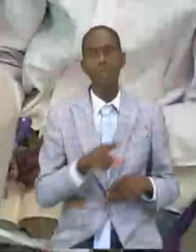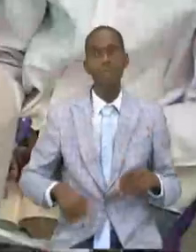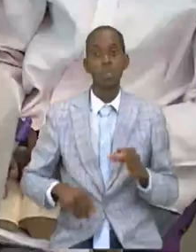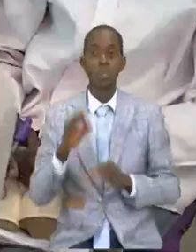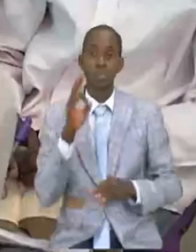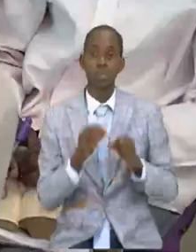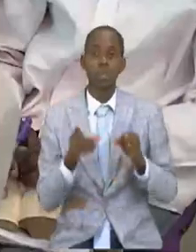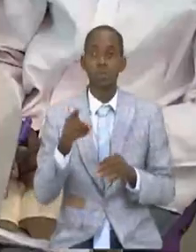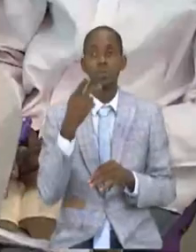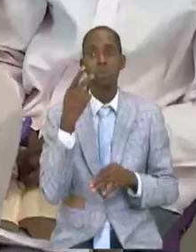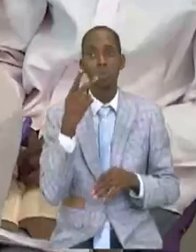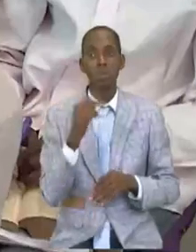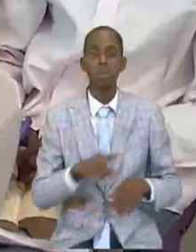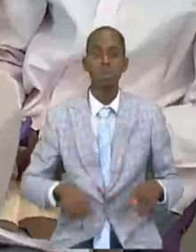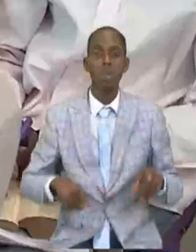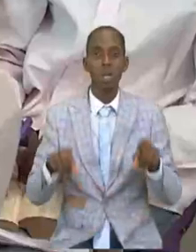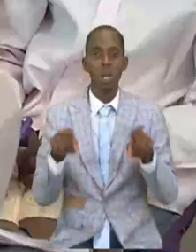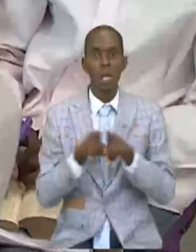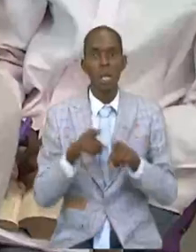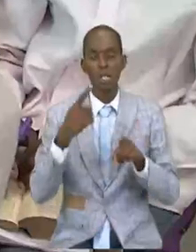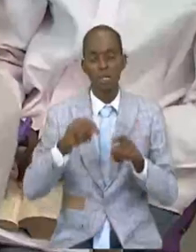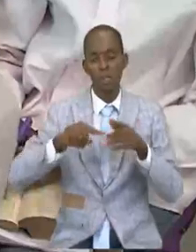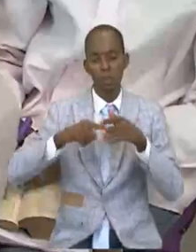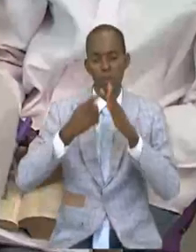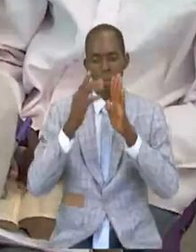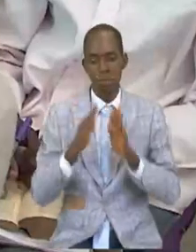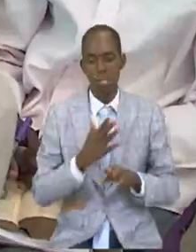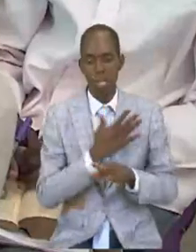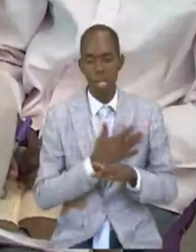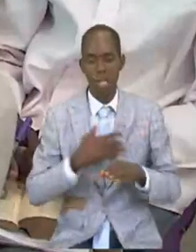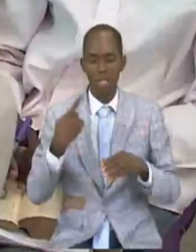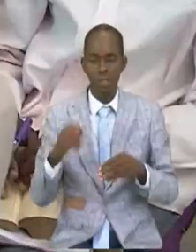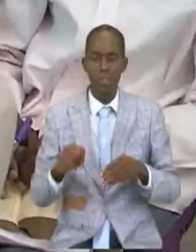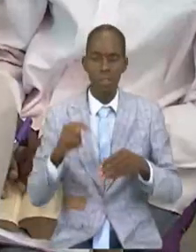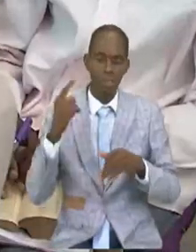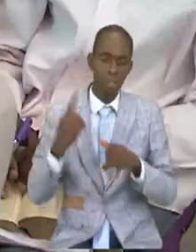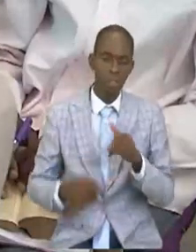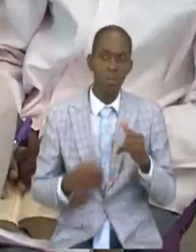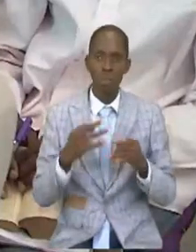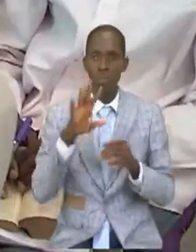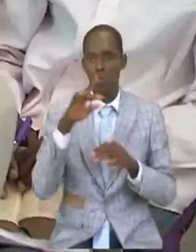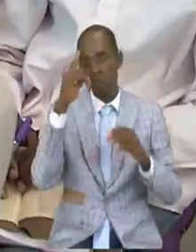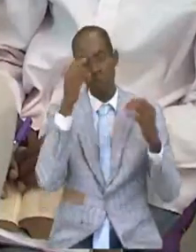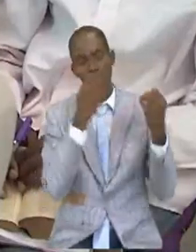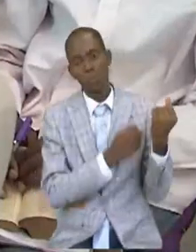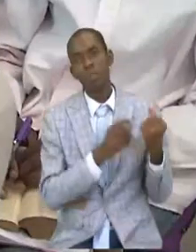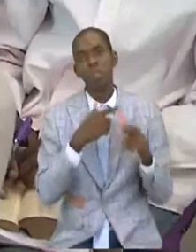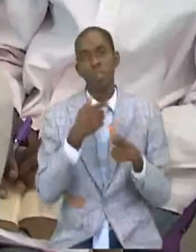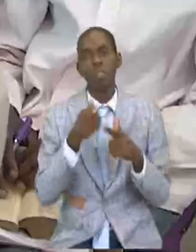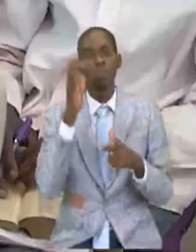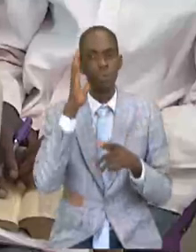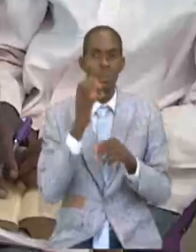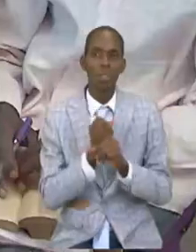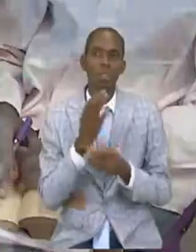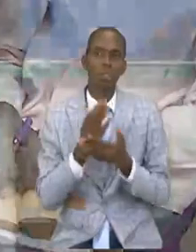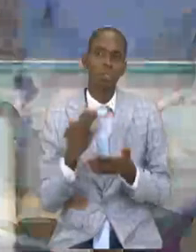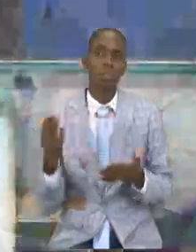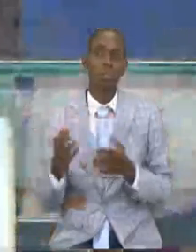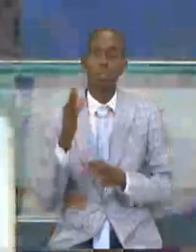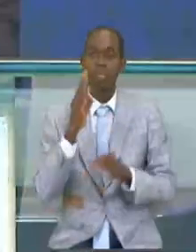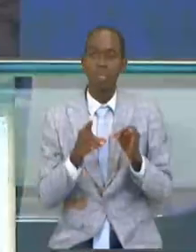Seigneur. Si, comment vous le voyez? Si vous le voyez comme le chef et le consommateur de la foi, vous aurez quelque